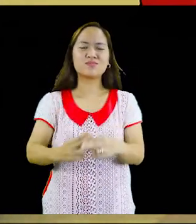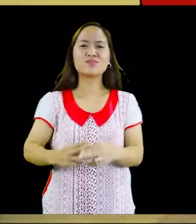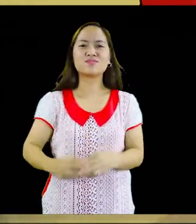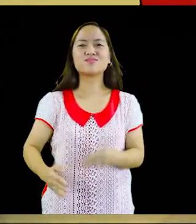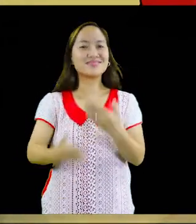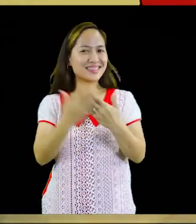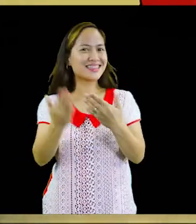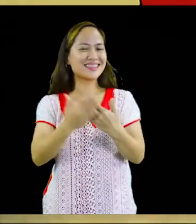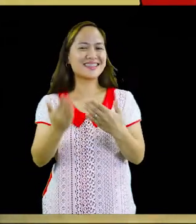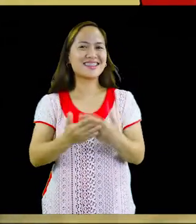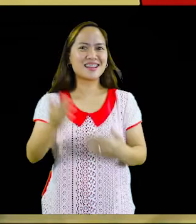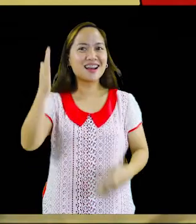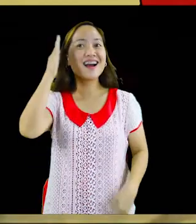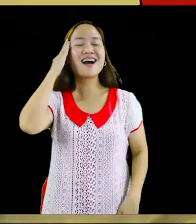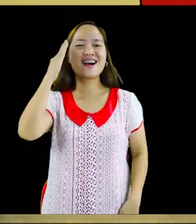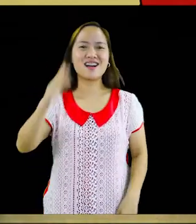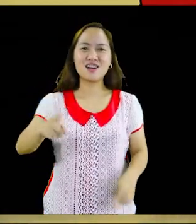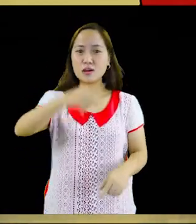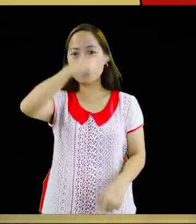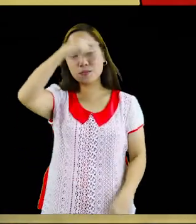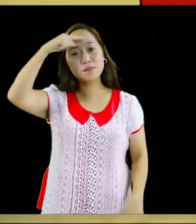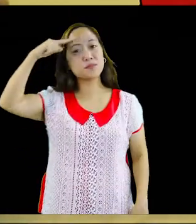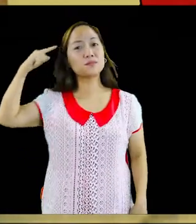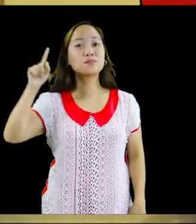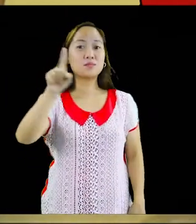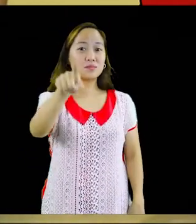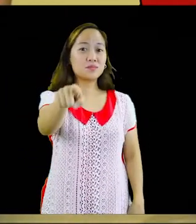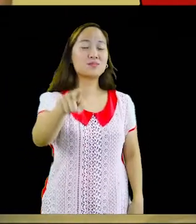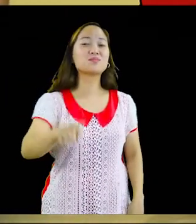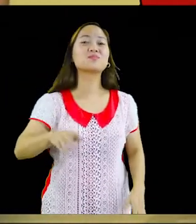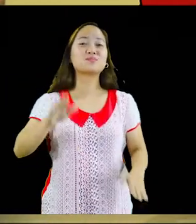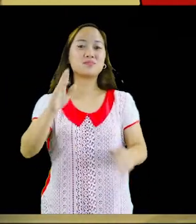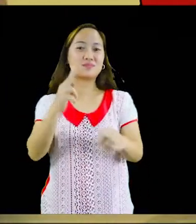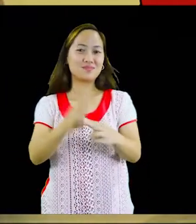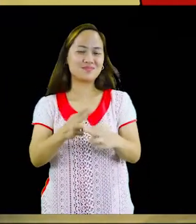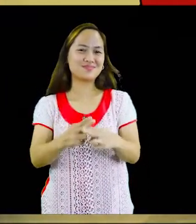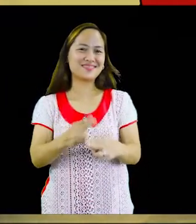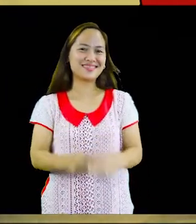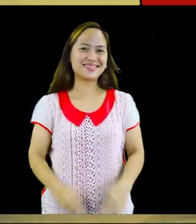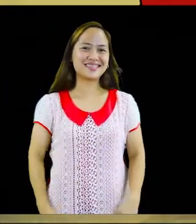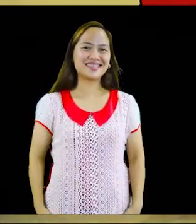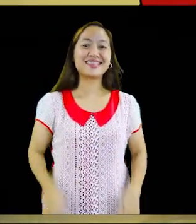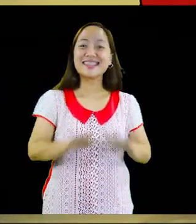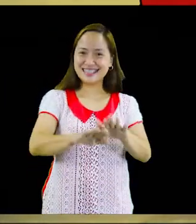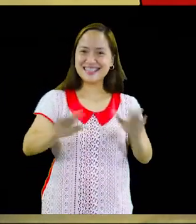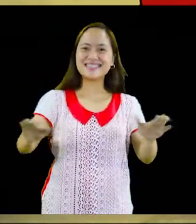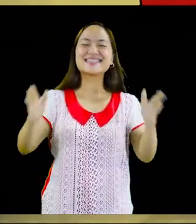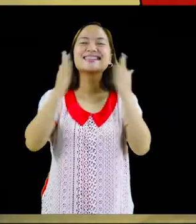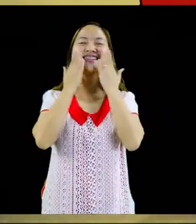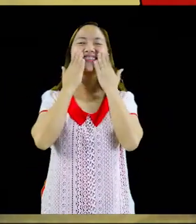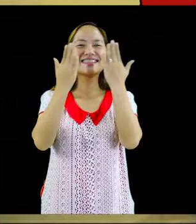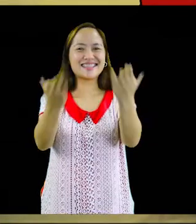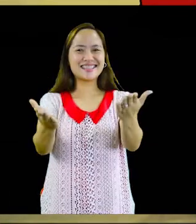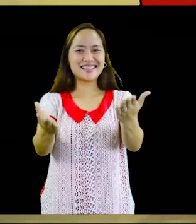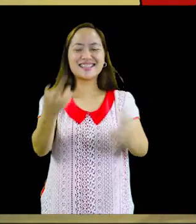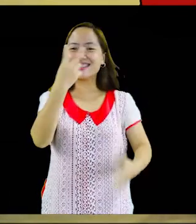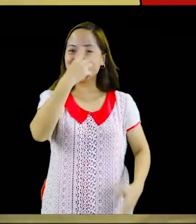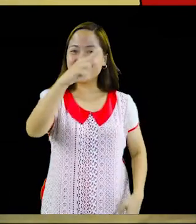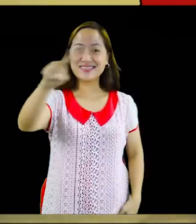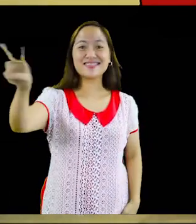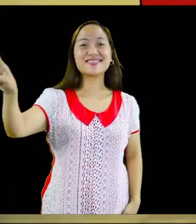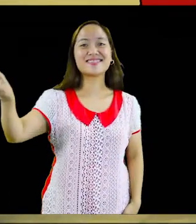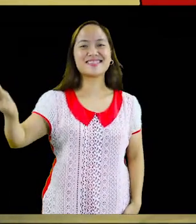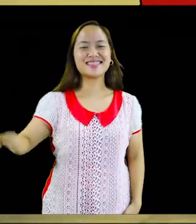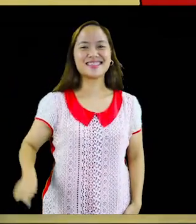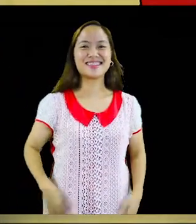makilala tungod sa imong ngalan. Mga bata, salamat sa pagtanaw kang pamagi sa sindi nga